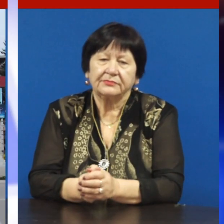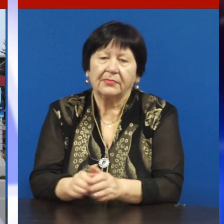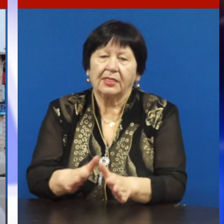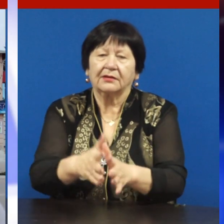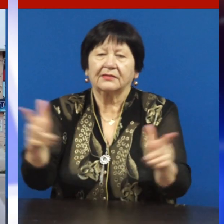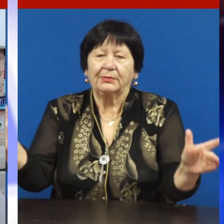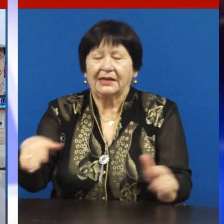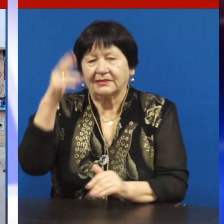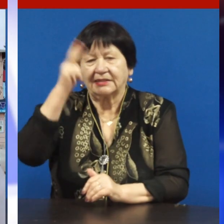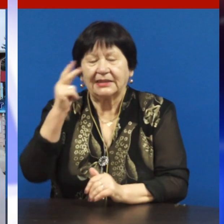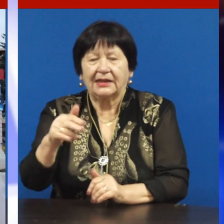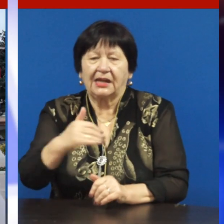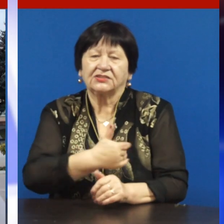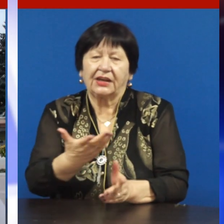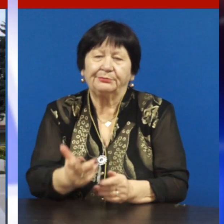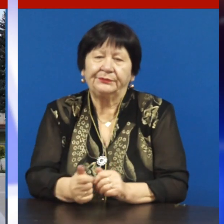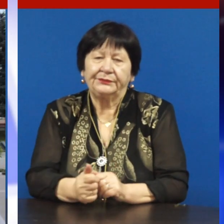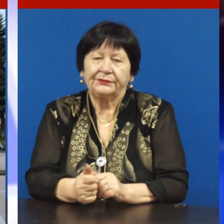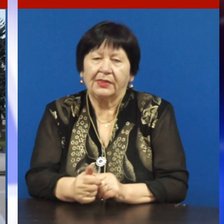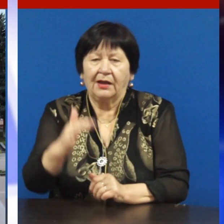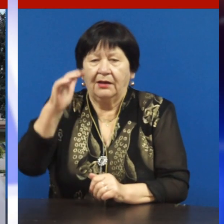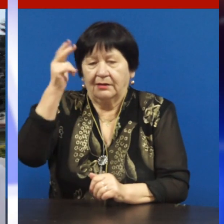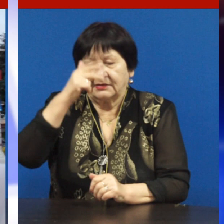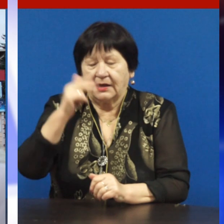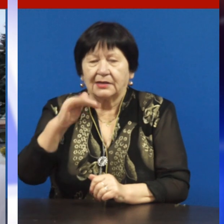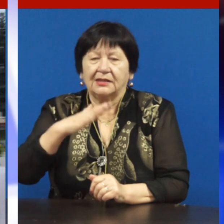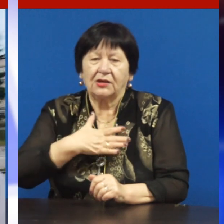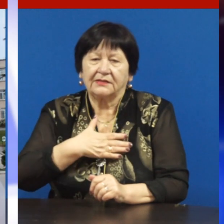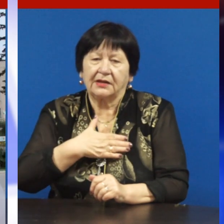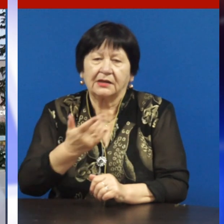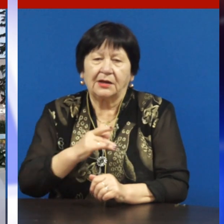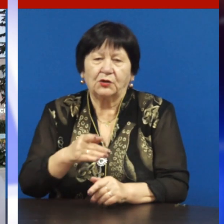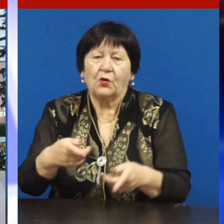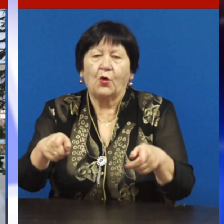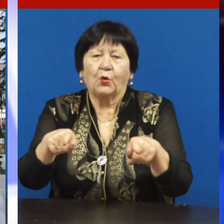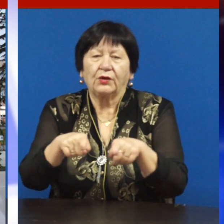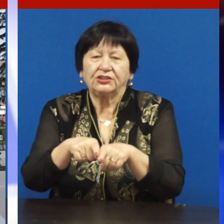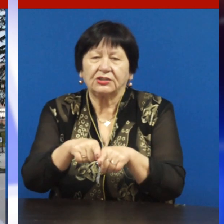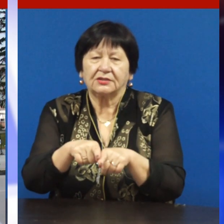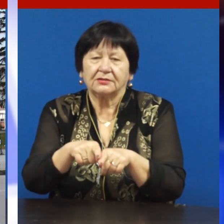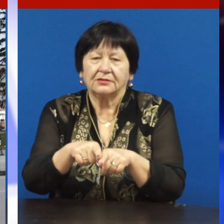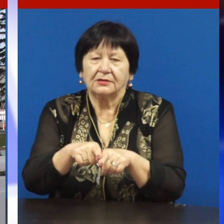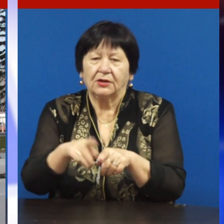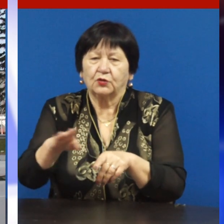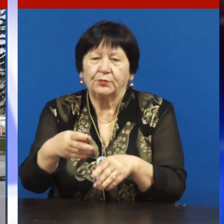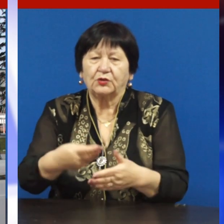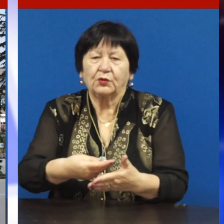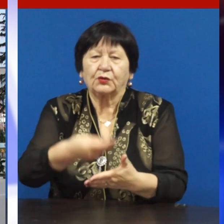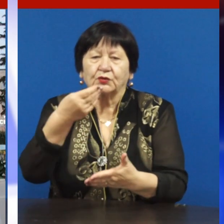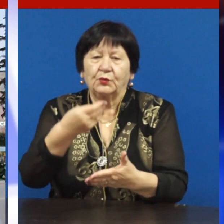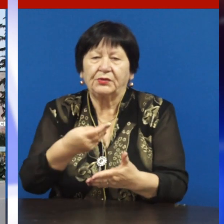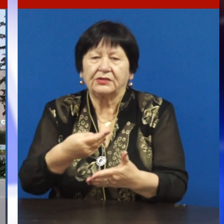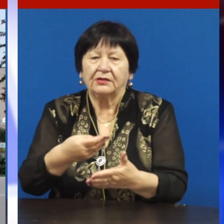za vre salariile noastre cam nu coincid cu tot cum s a scumpit așa